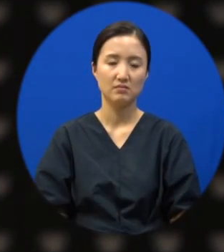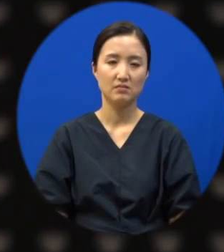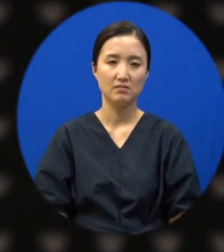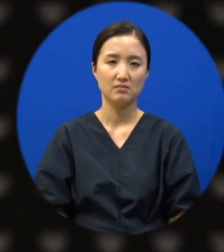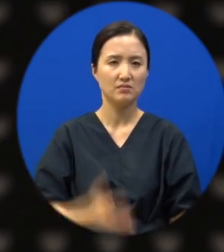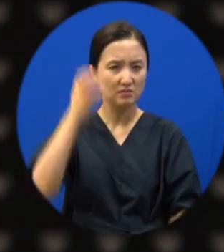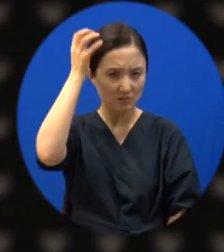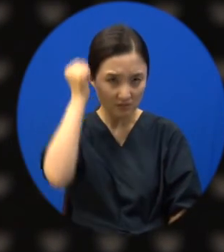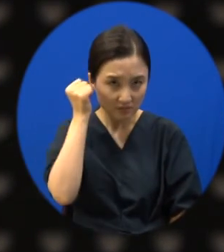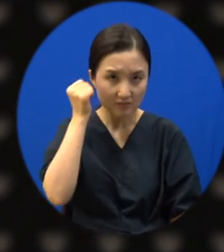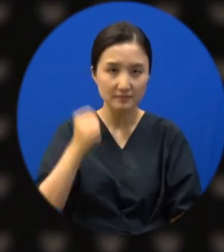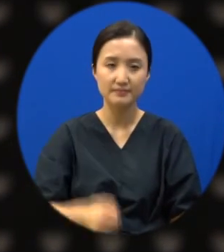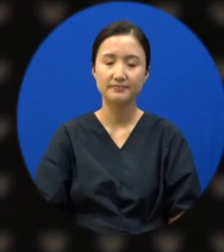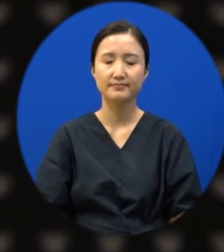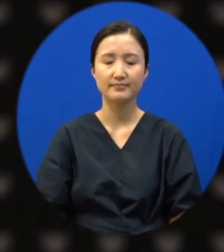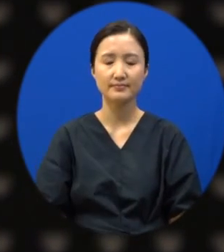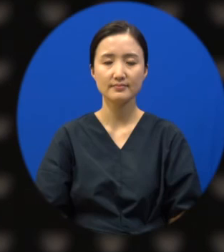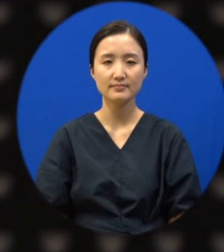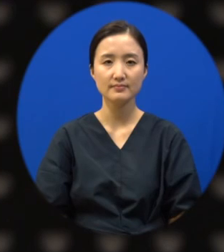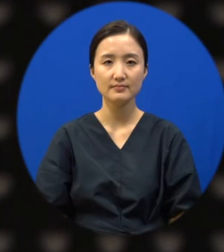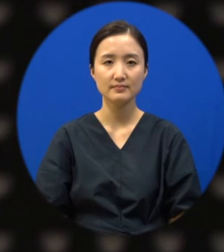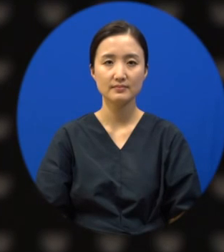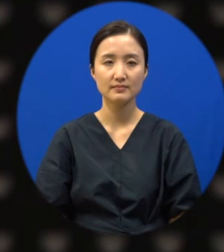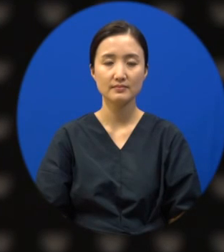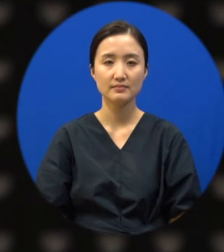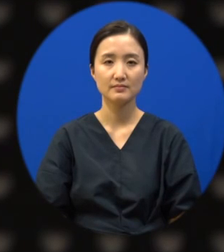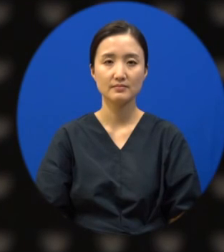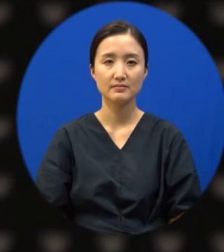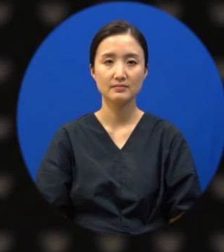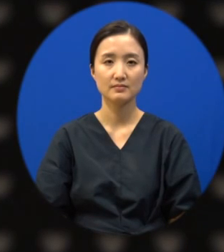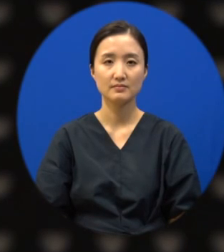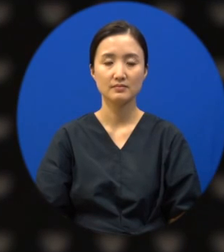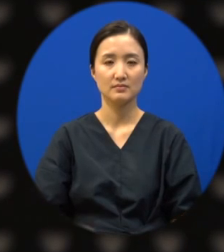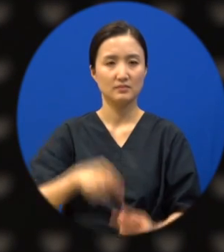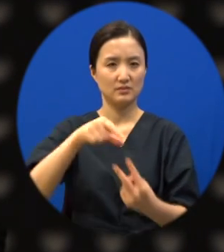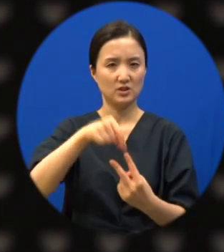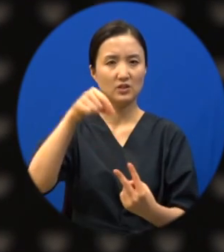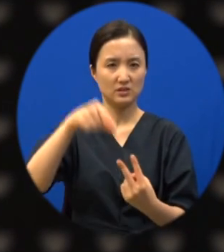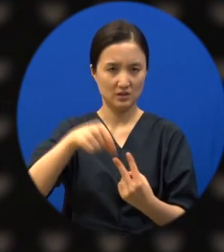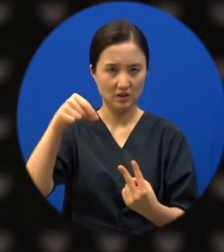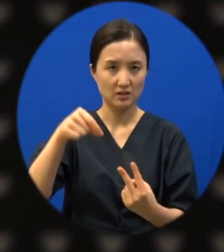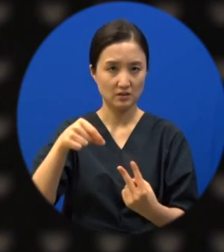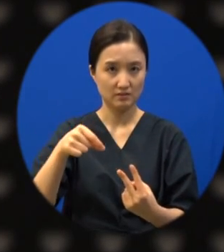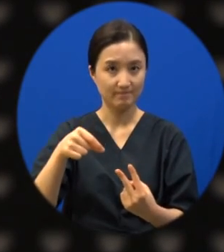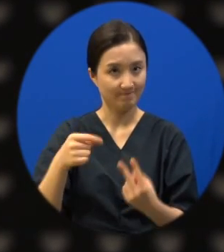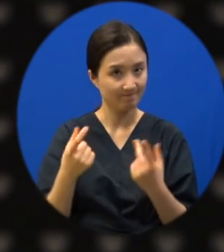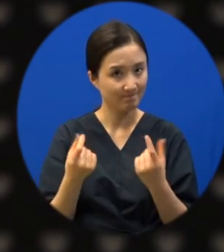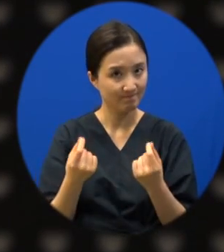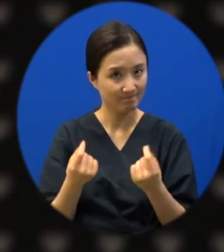된다. 이거를 꼭 기억해 주십시오. 예. 우리는 선택할 수 있어요. 맞아요. 네.